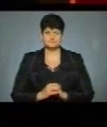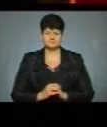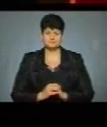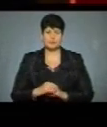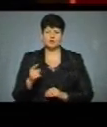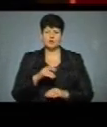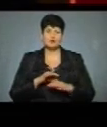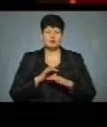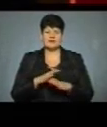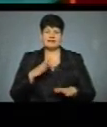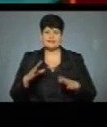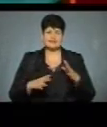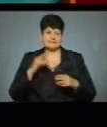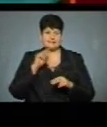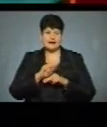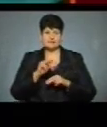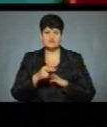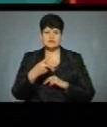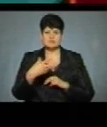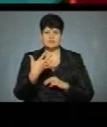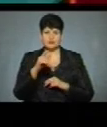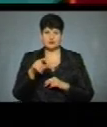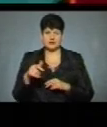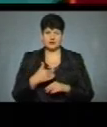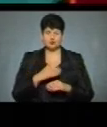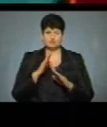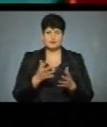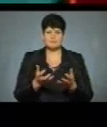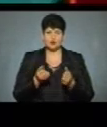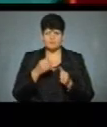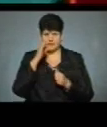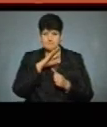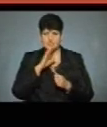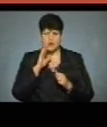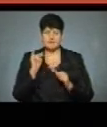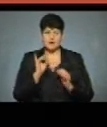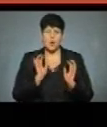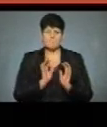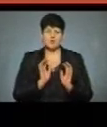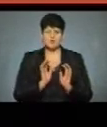Тернополі провели тренінг для 25 людей, які хочуть стати прийомними батьками та опікунами.